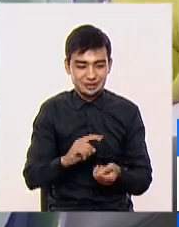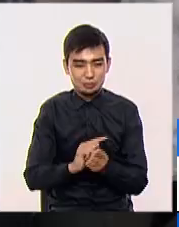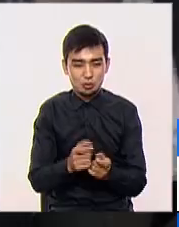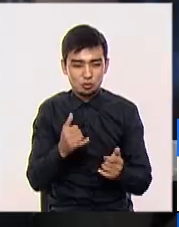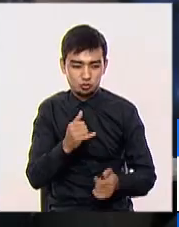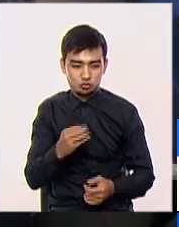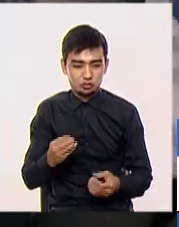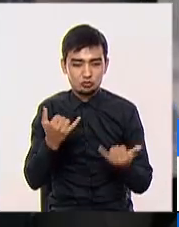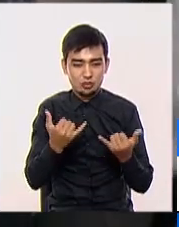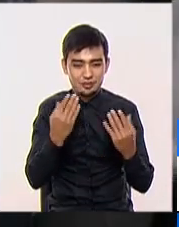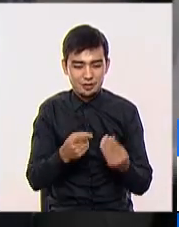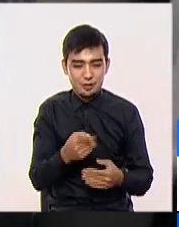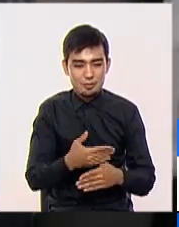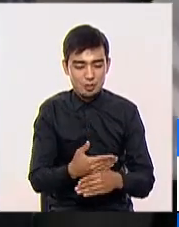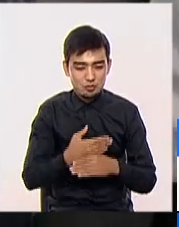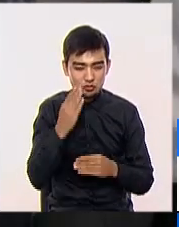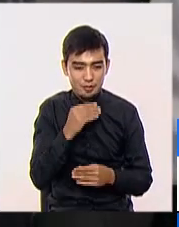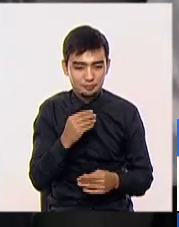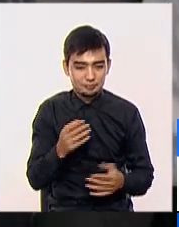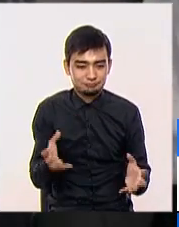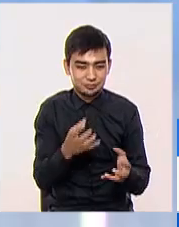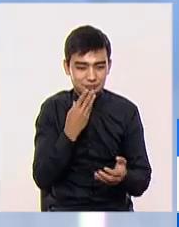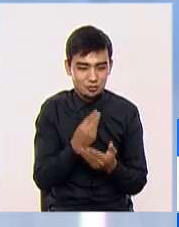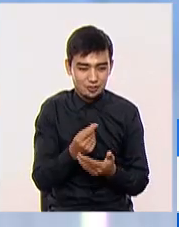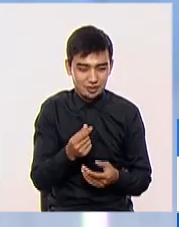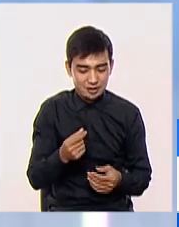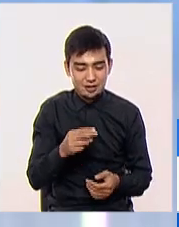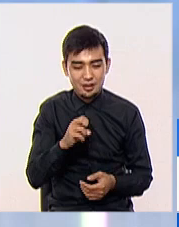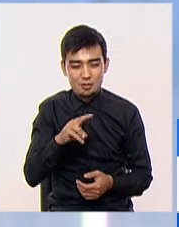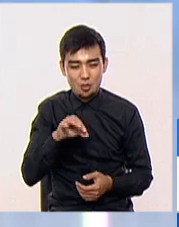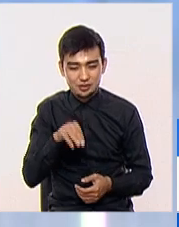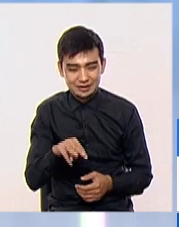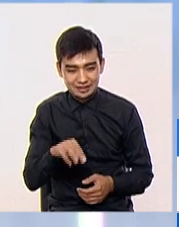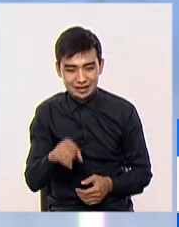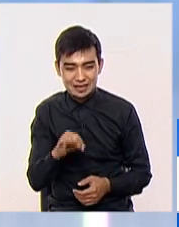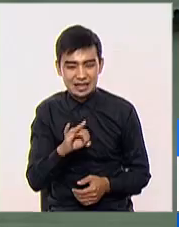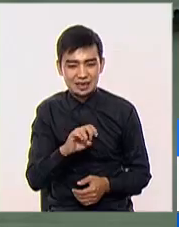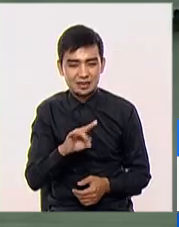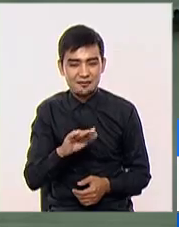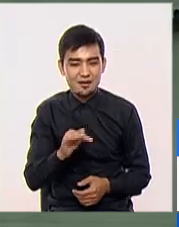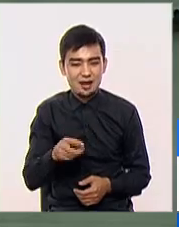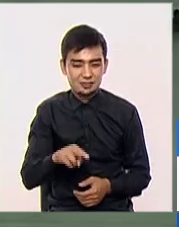с сегодняшнего дня. Это поможет сохранить привлекательность тенговых депозитов и защитить их от инфляции.